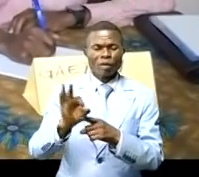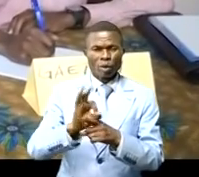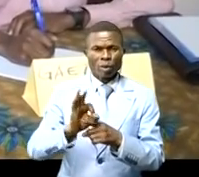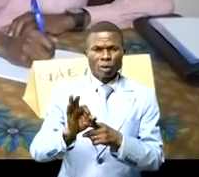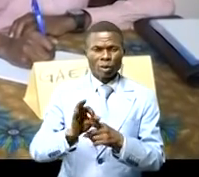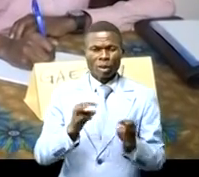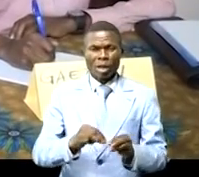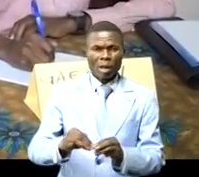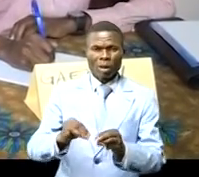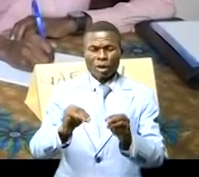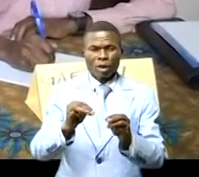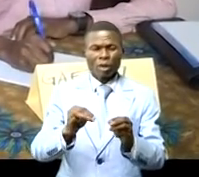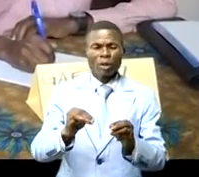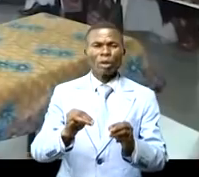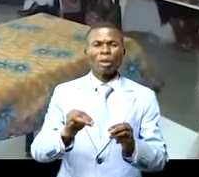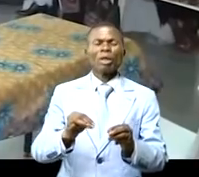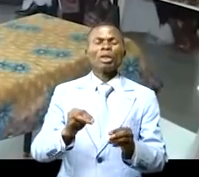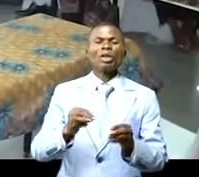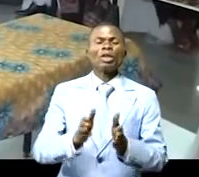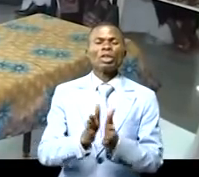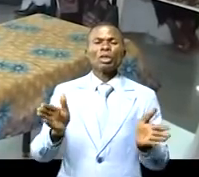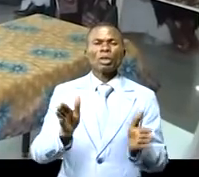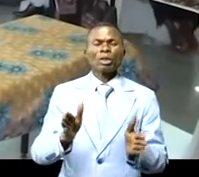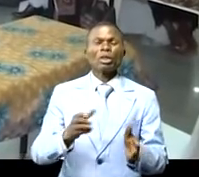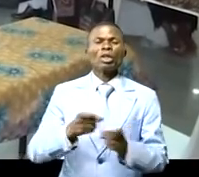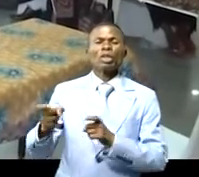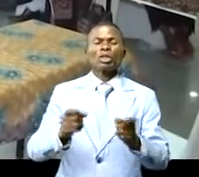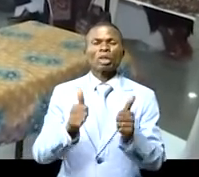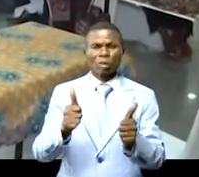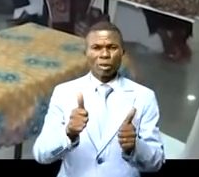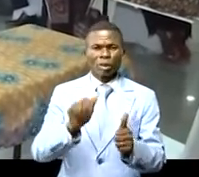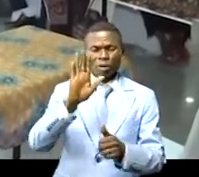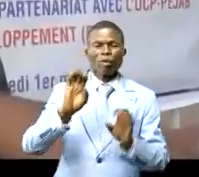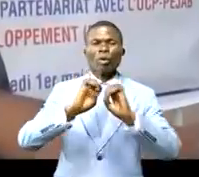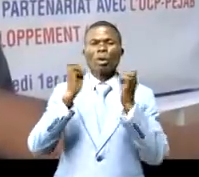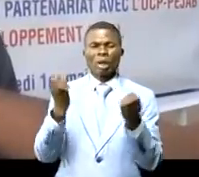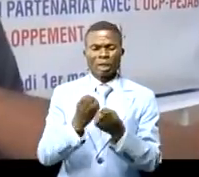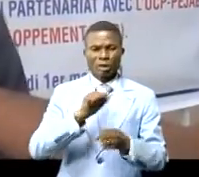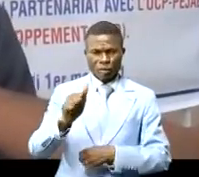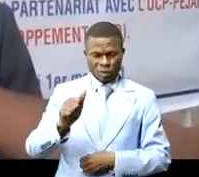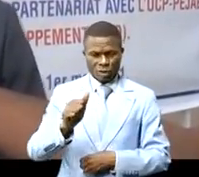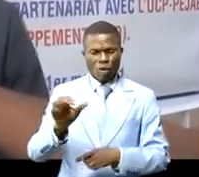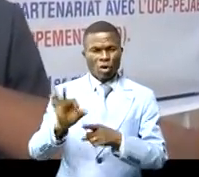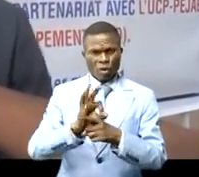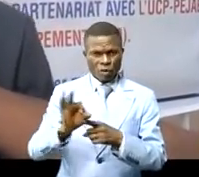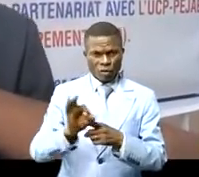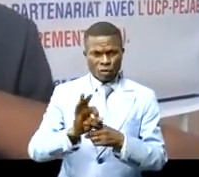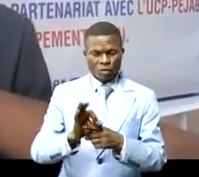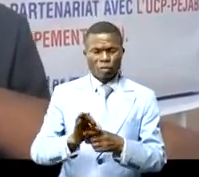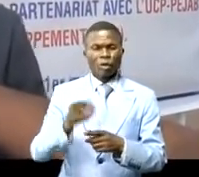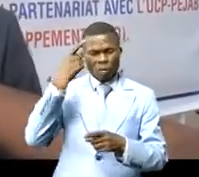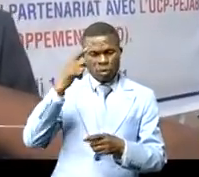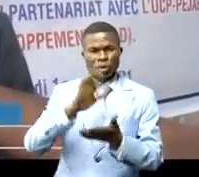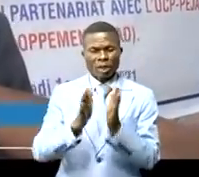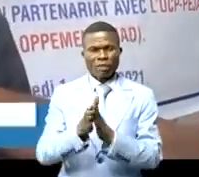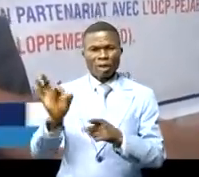en méthodologie GEM, qui veut dire « Gérer mieux votre entreprise ». C'est une formation de formateurs